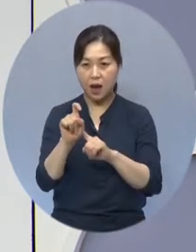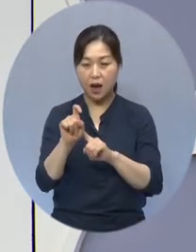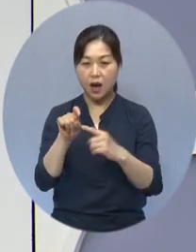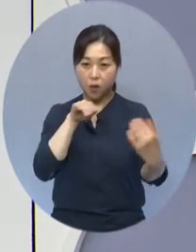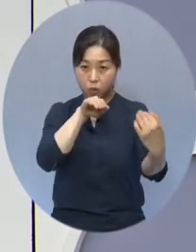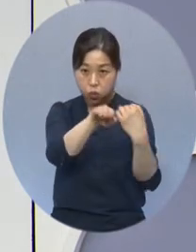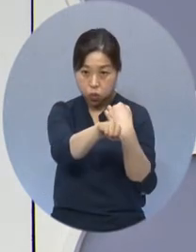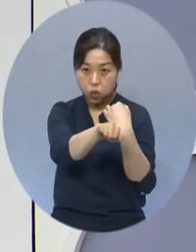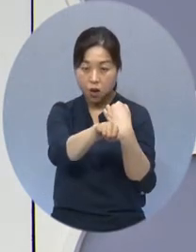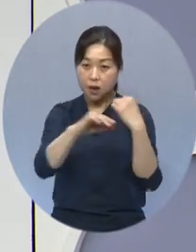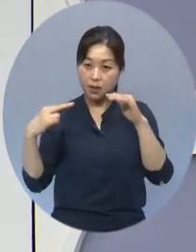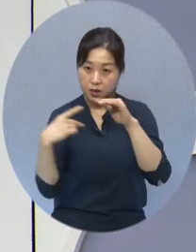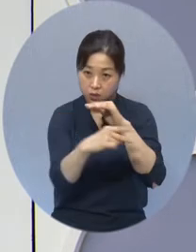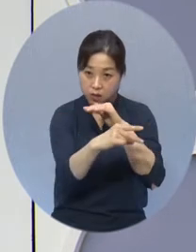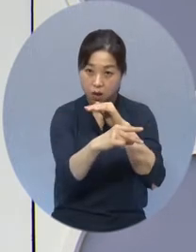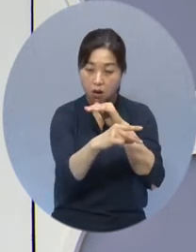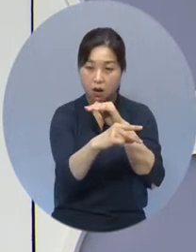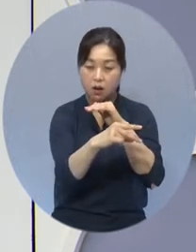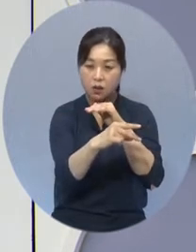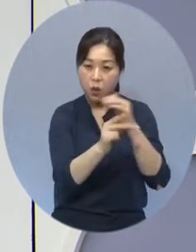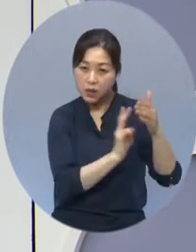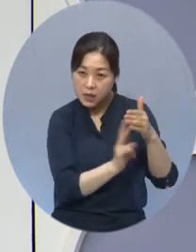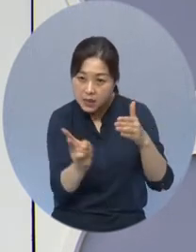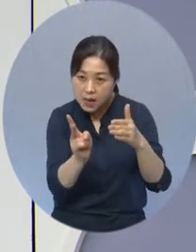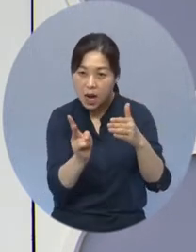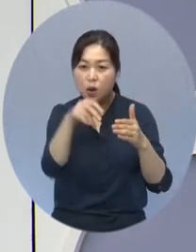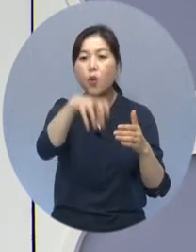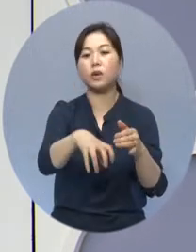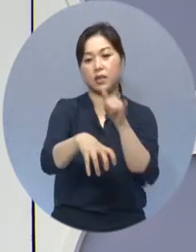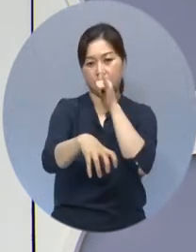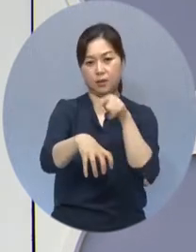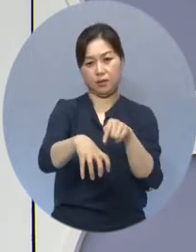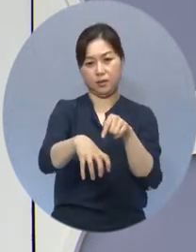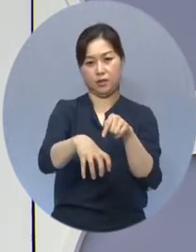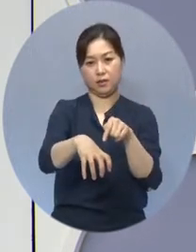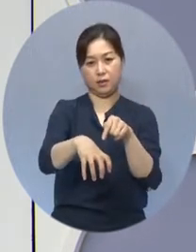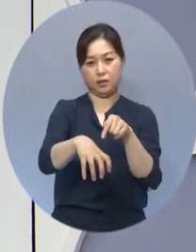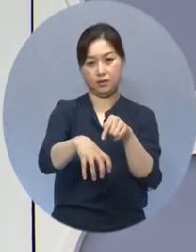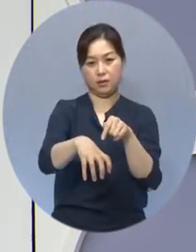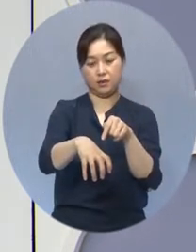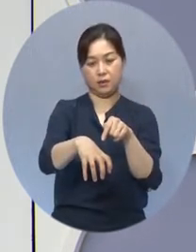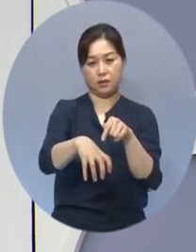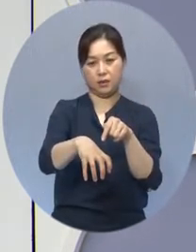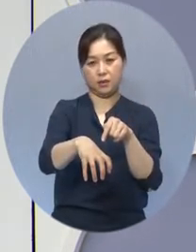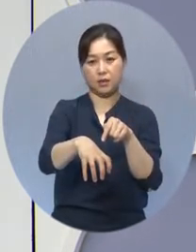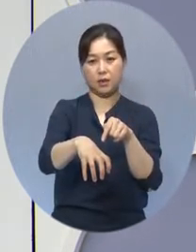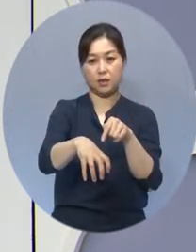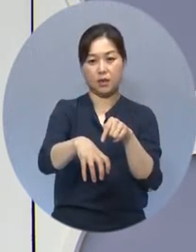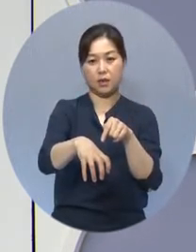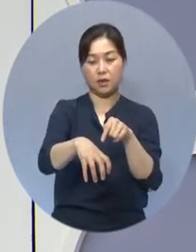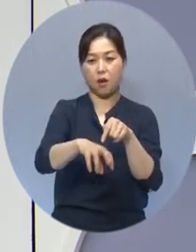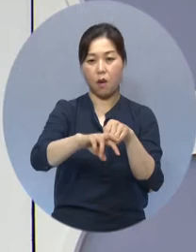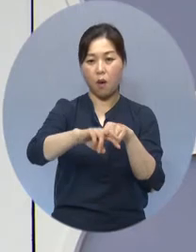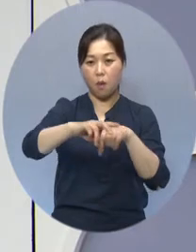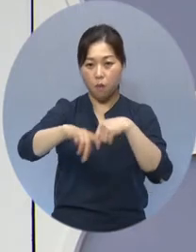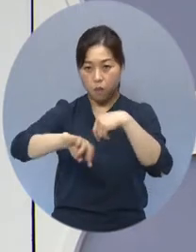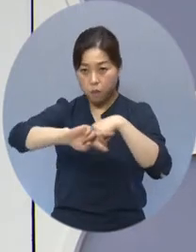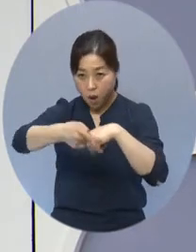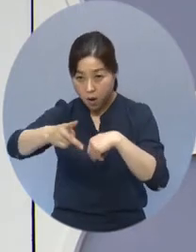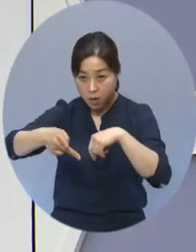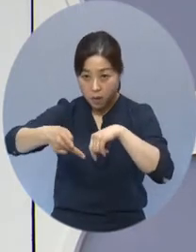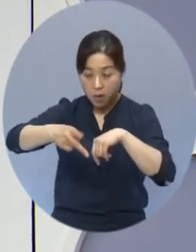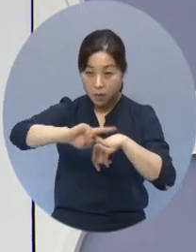복합적으로 오르지는 복합 환승 터미널이 거기에 생기기 때문에 아. 정말 아주 우리 아마